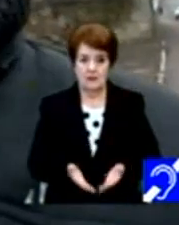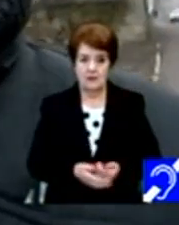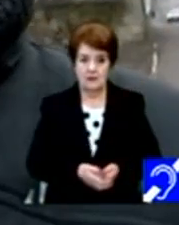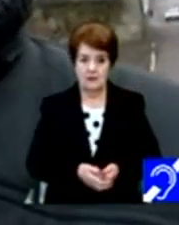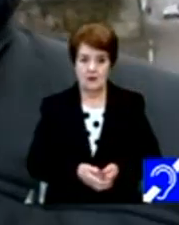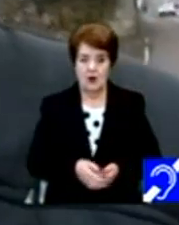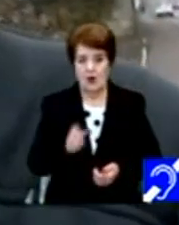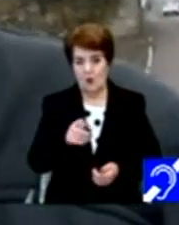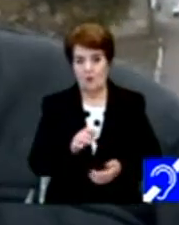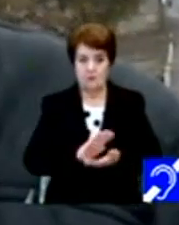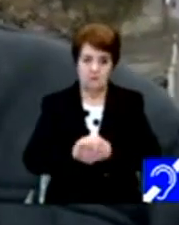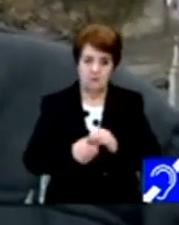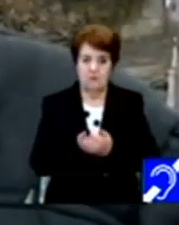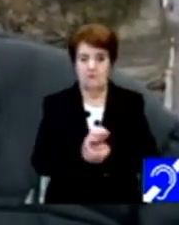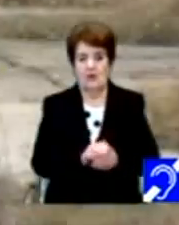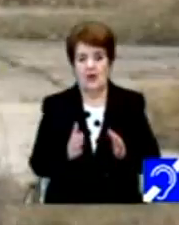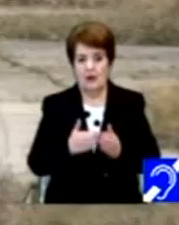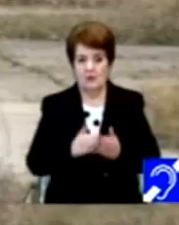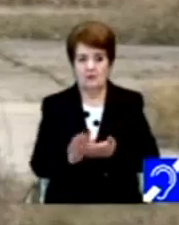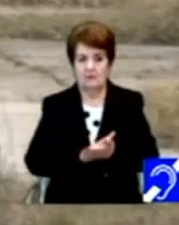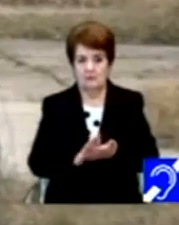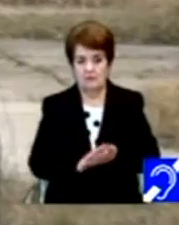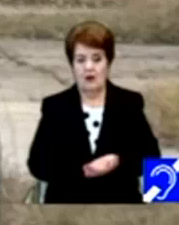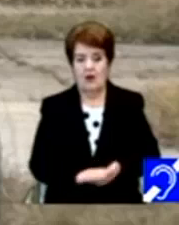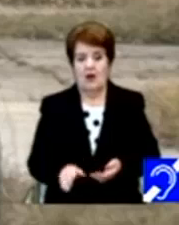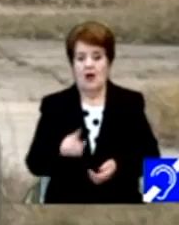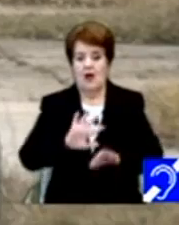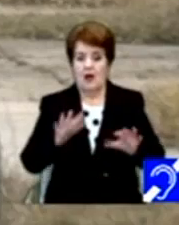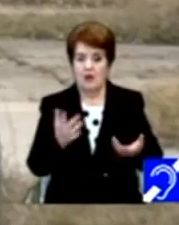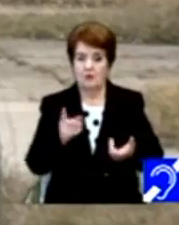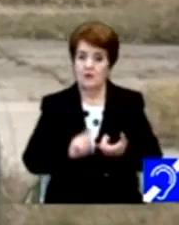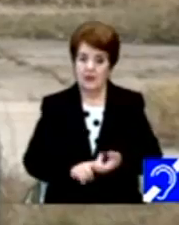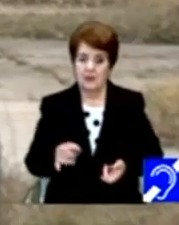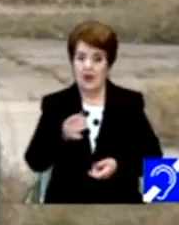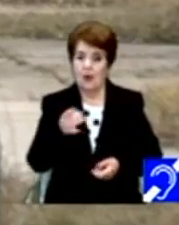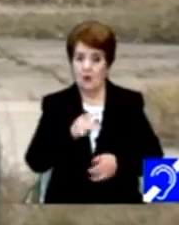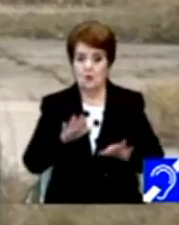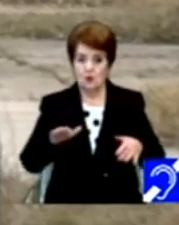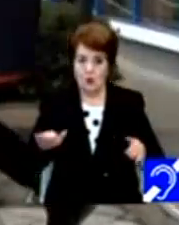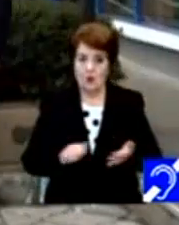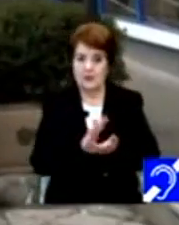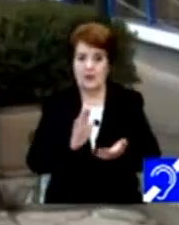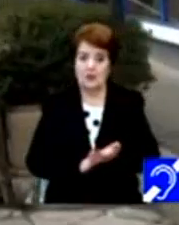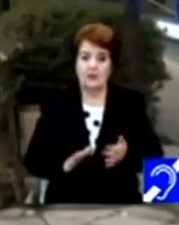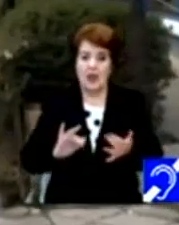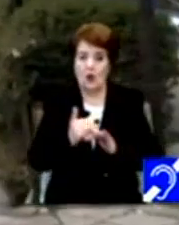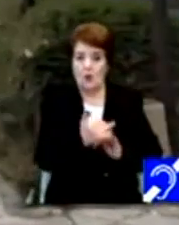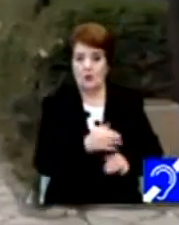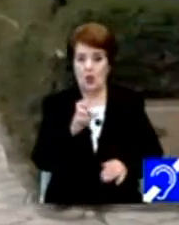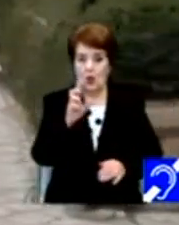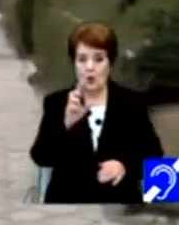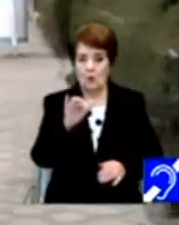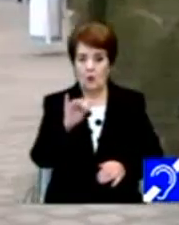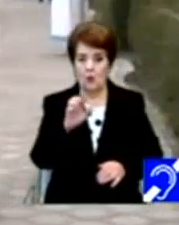cu spirtișor, dacă avem banișor să cumpărăm. Cele mai multe cazuri de infectare din raionul Soroca s-au înregistrat în localitățile